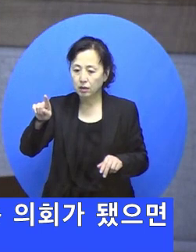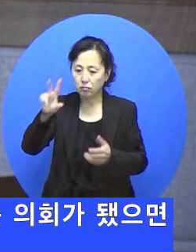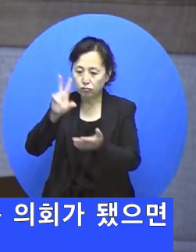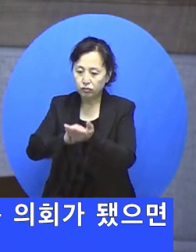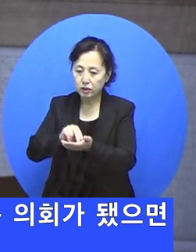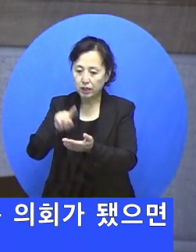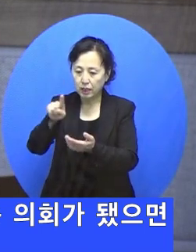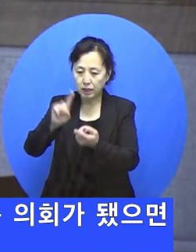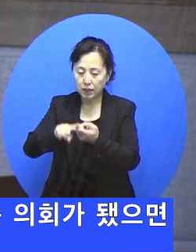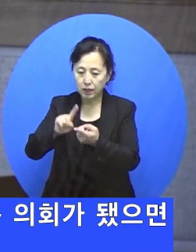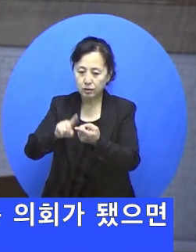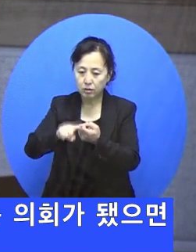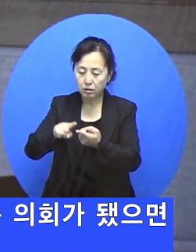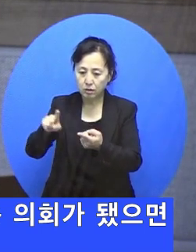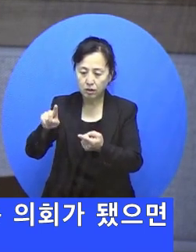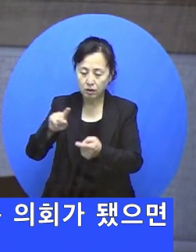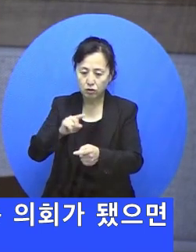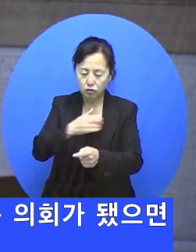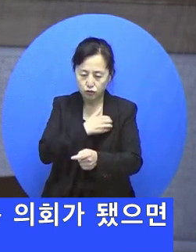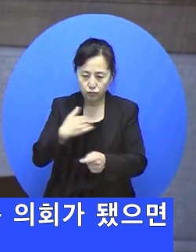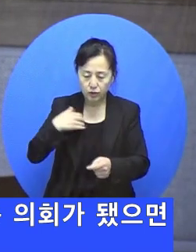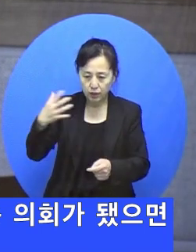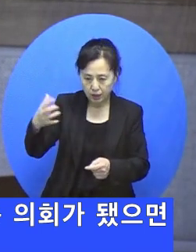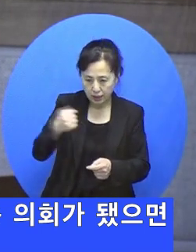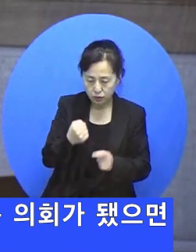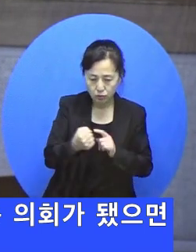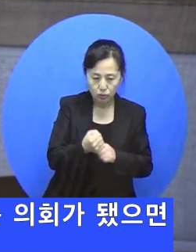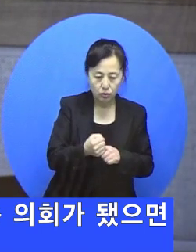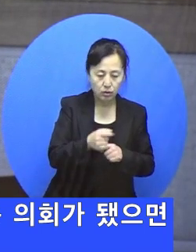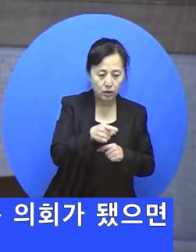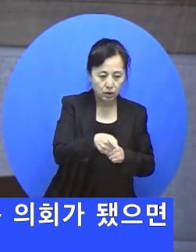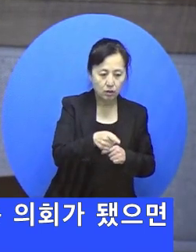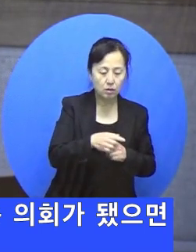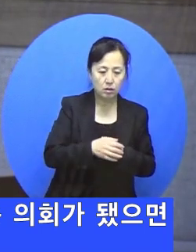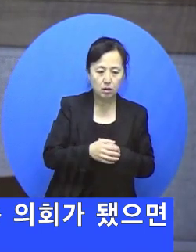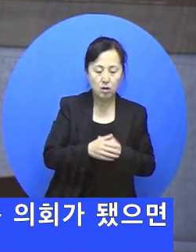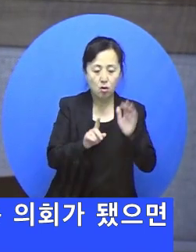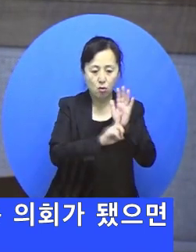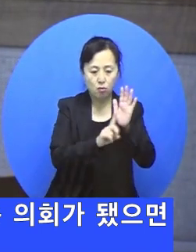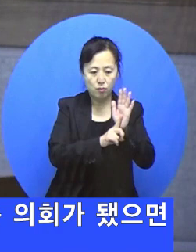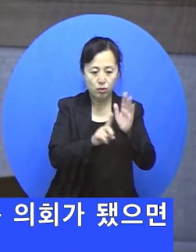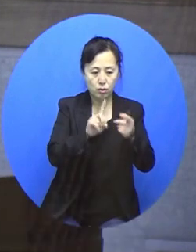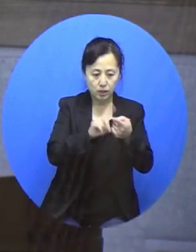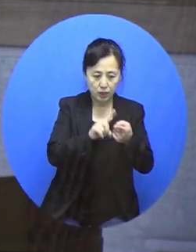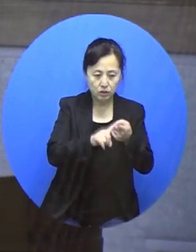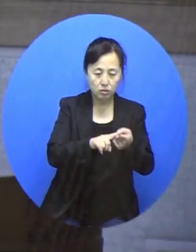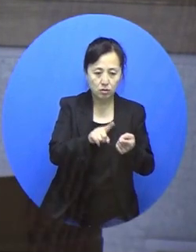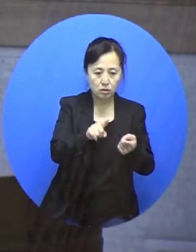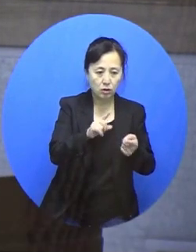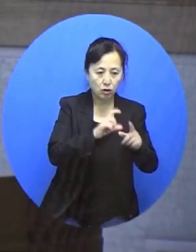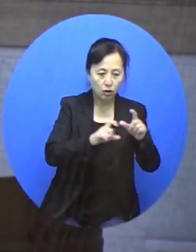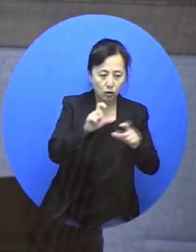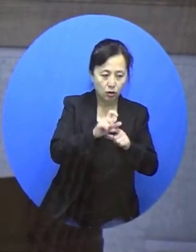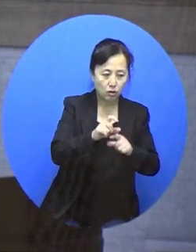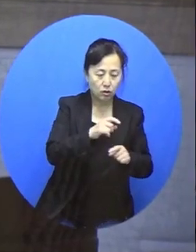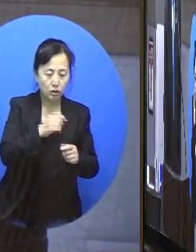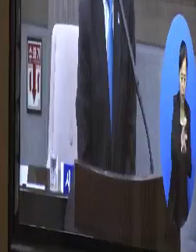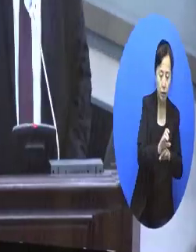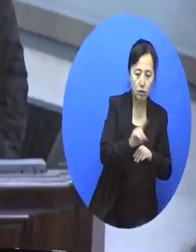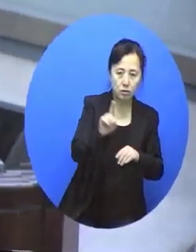마련해서 홍보에 대해서 당위성은 인정하신다니까 의원님 의견도 충분히 듣고 그래서 새로